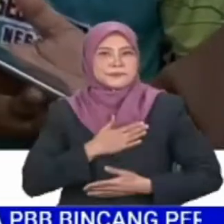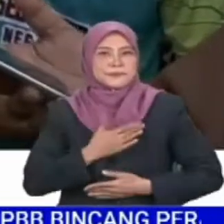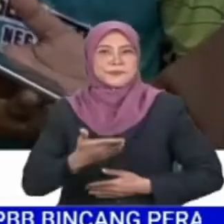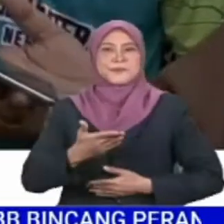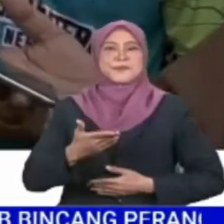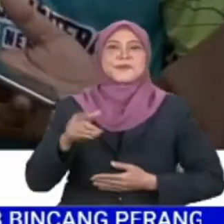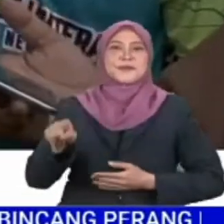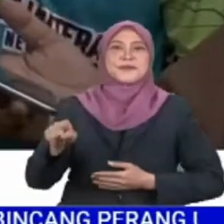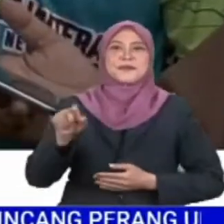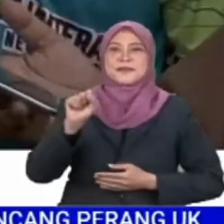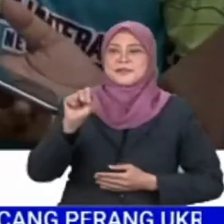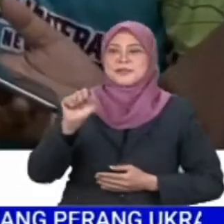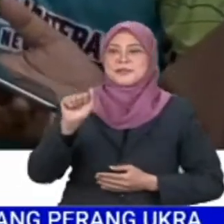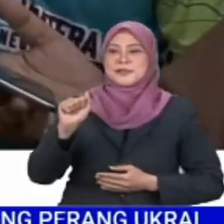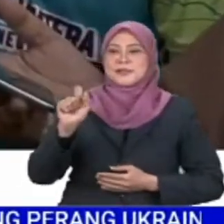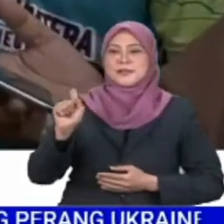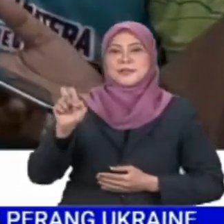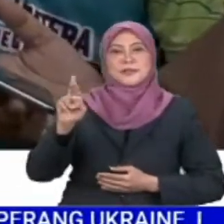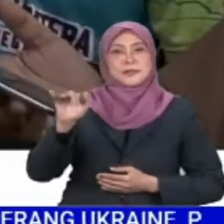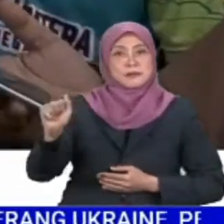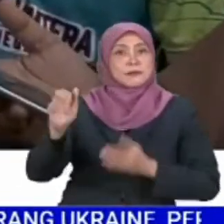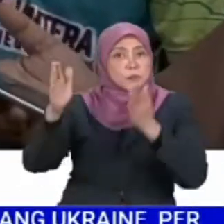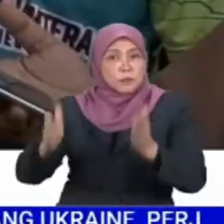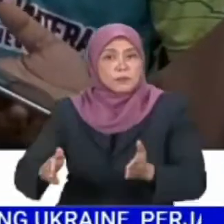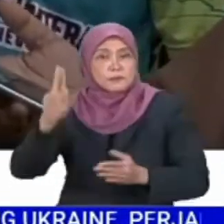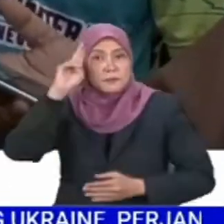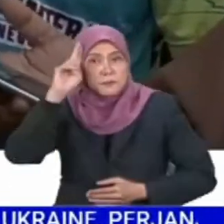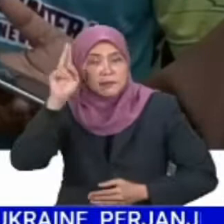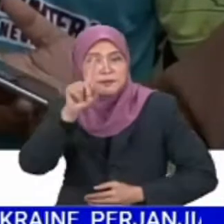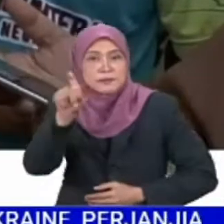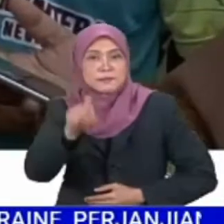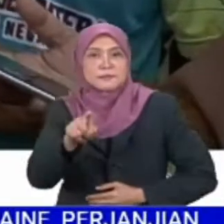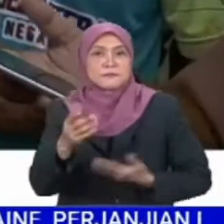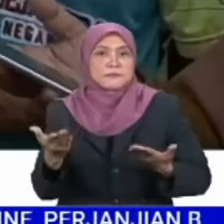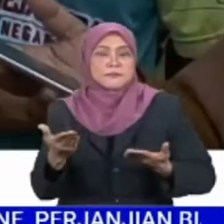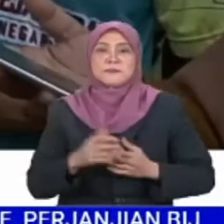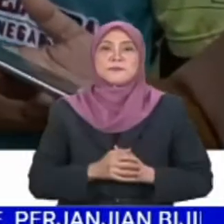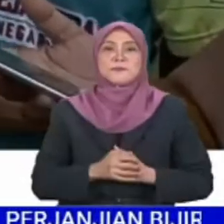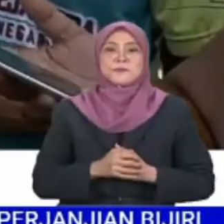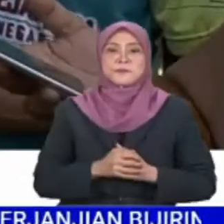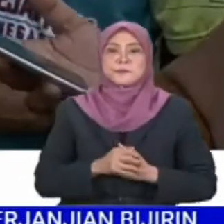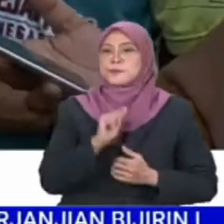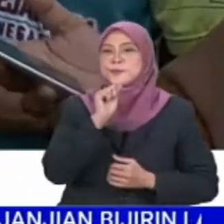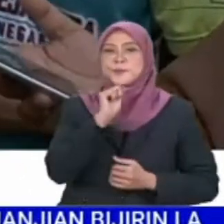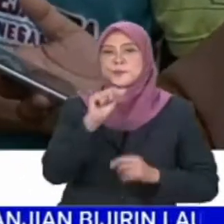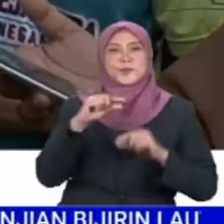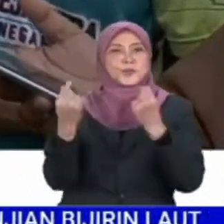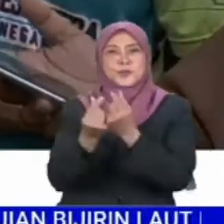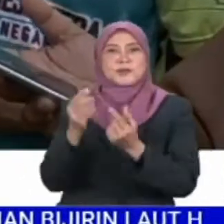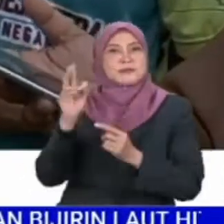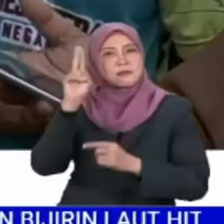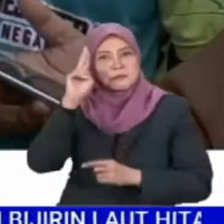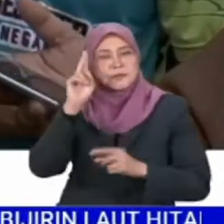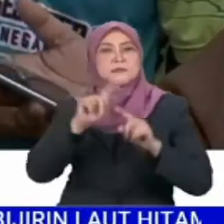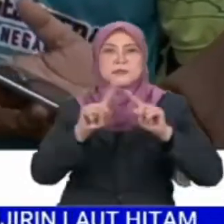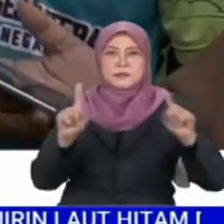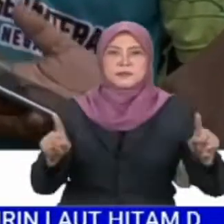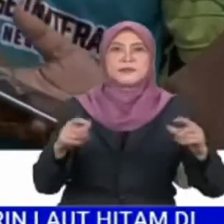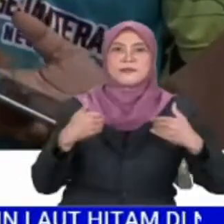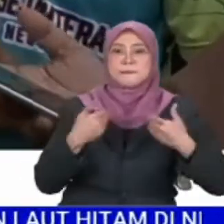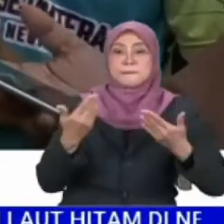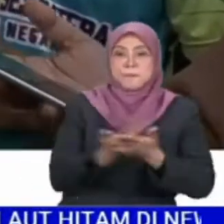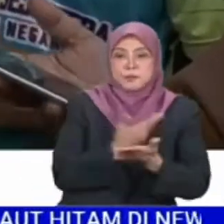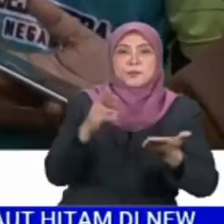kita. Main yang sama ke? Tak semestinya mereka daripada kumpulan yang sama, termasuk juga mereka yang baru